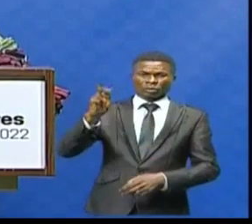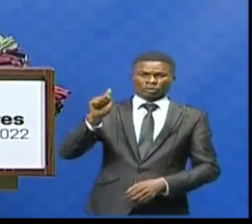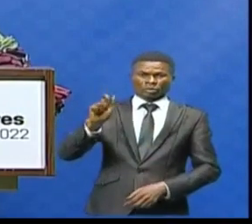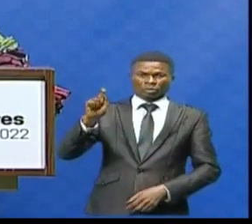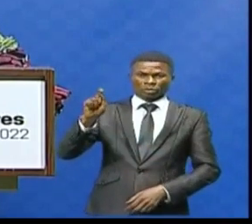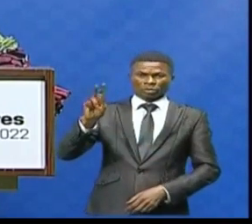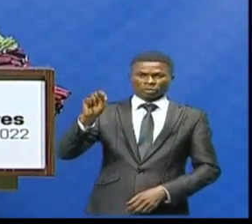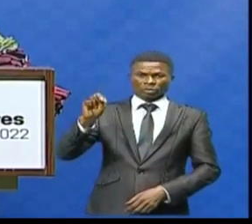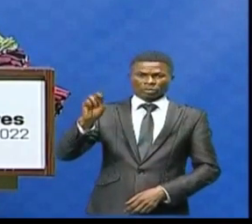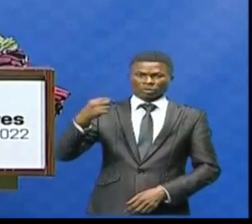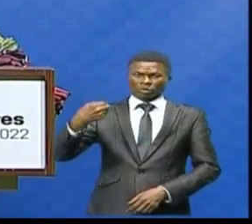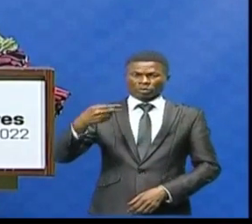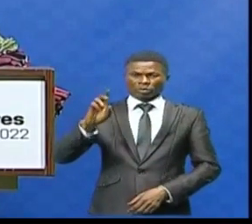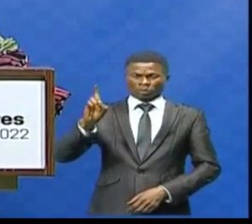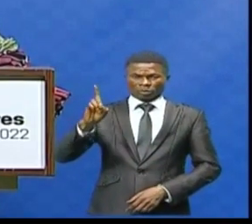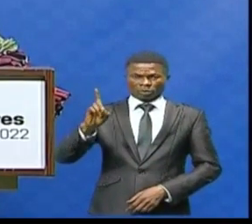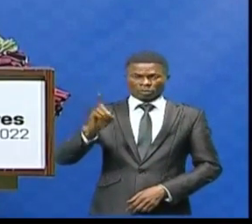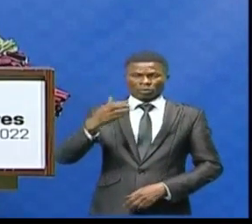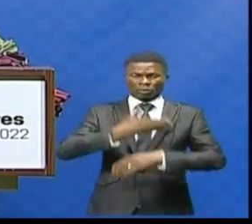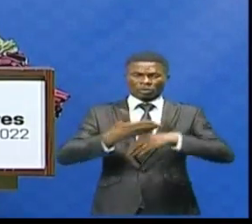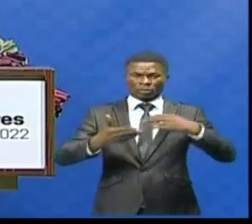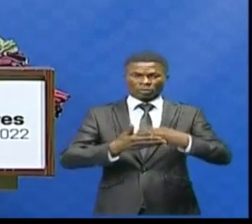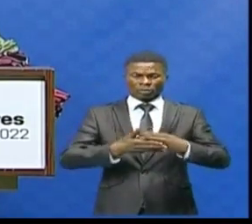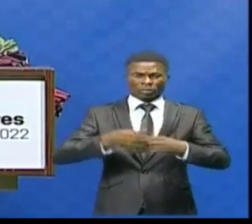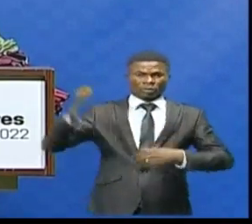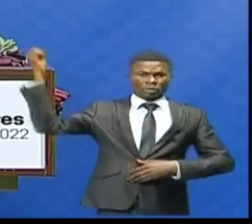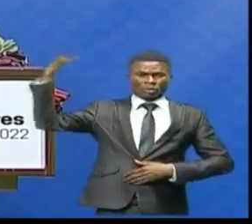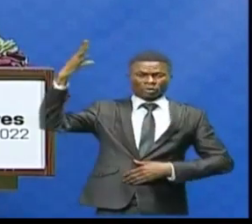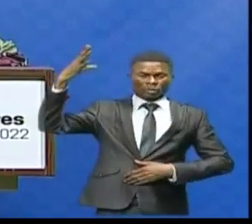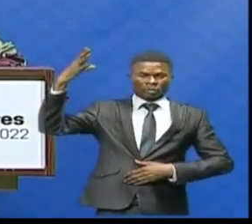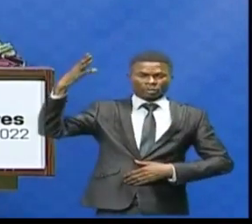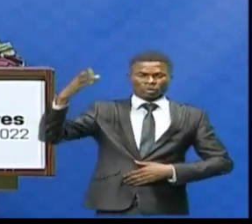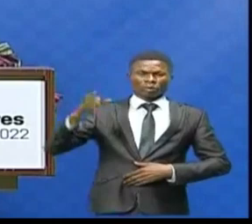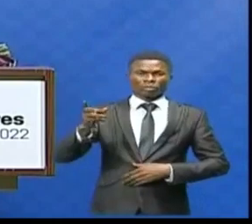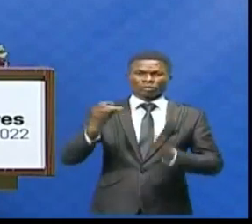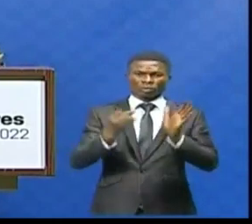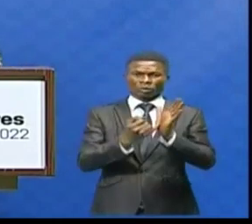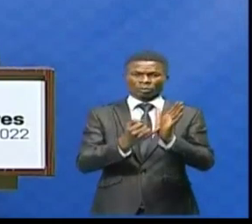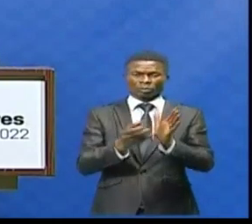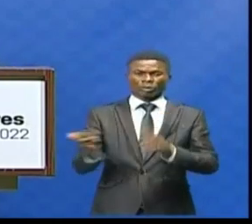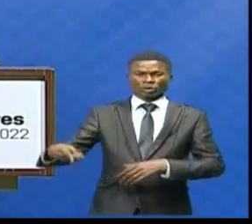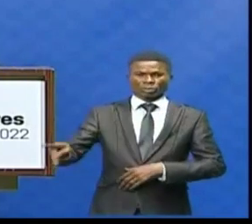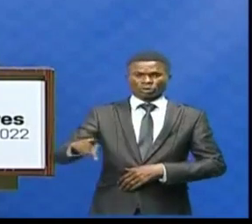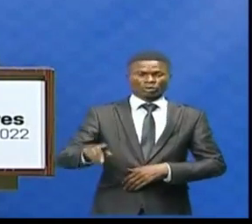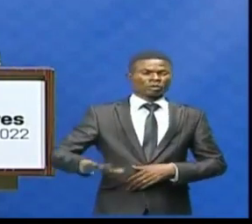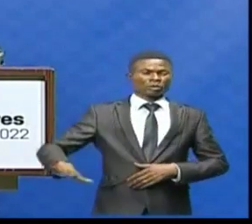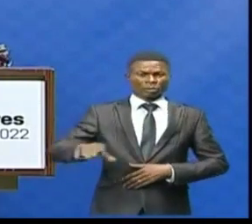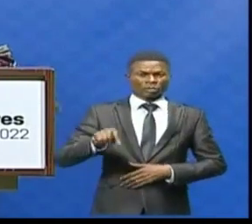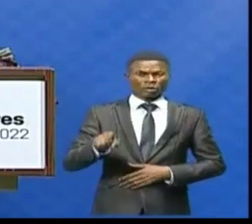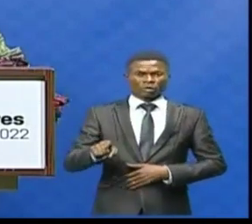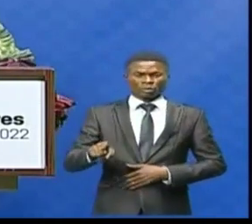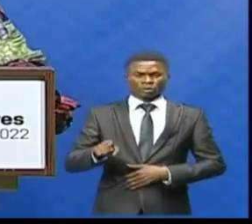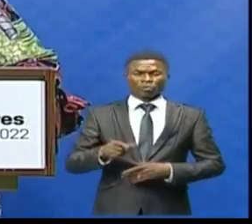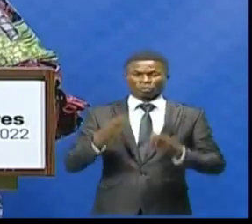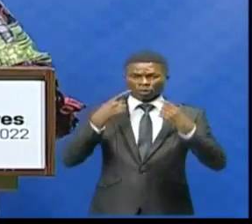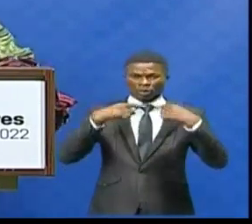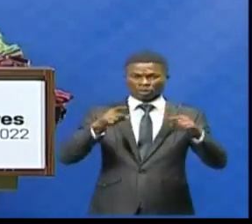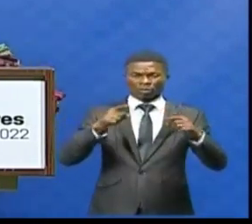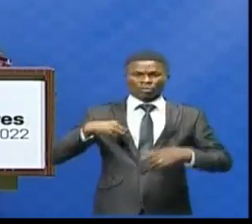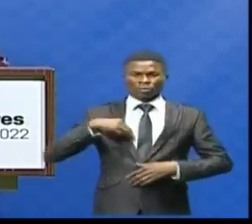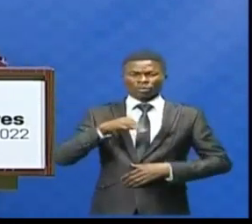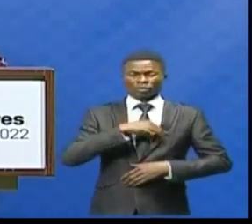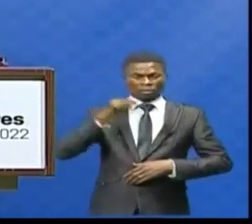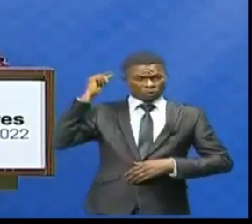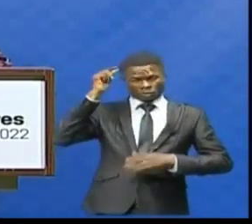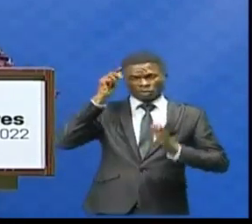et les projets d'implantation des centrales solaires dans les six provinces du pays rappelant aux membres du